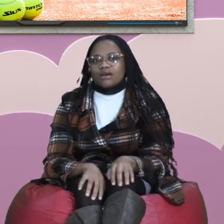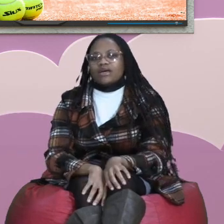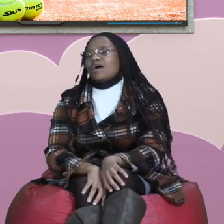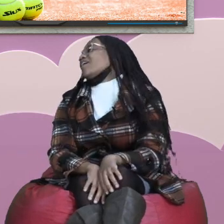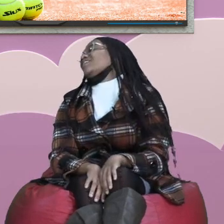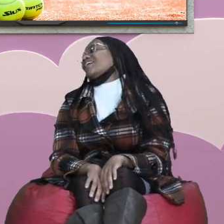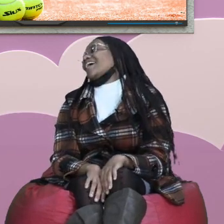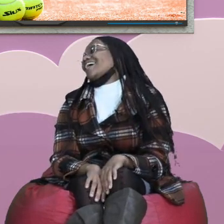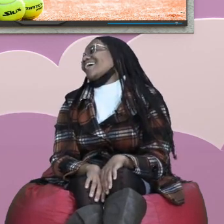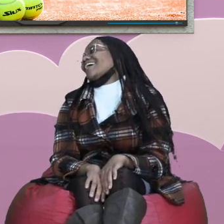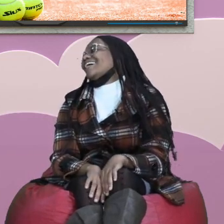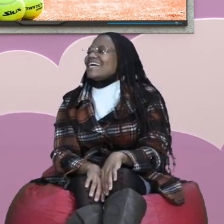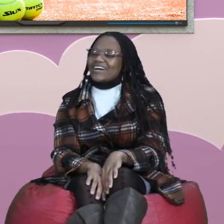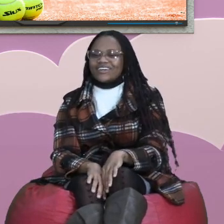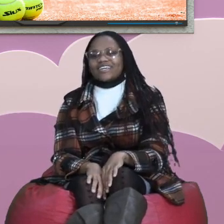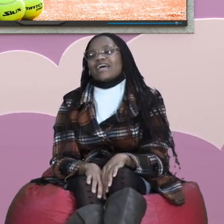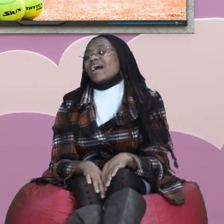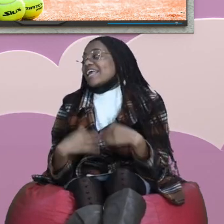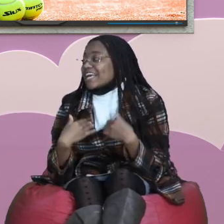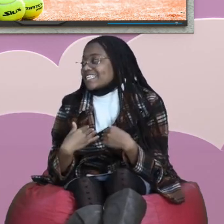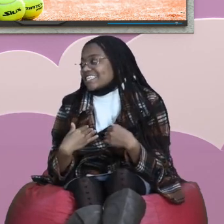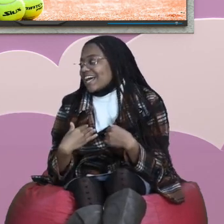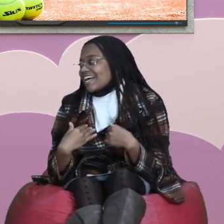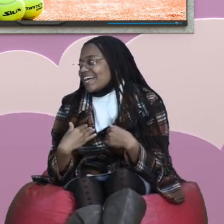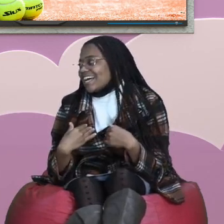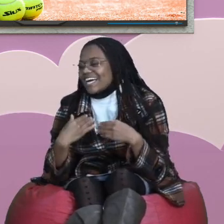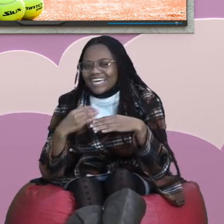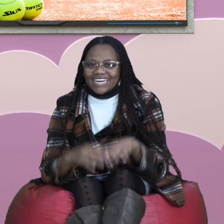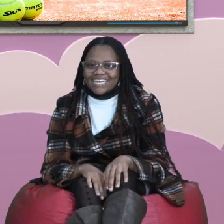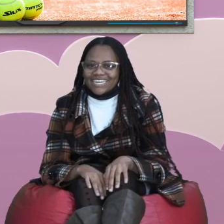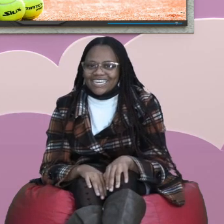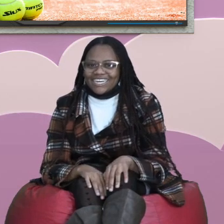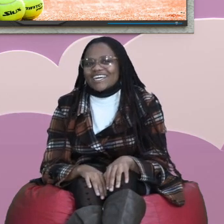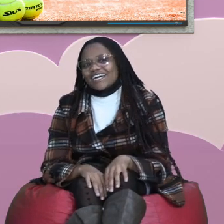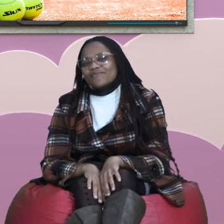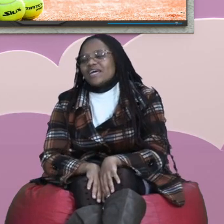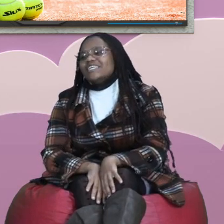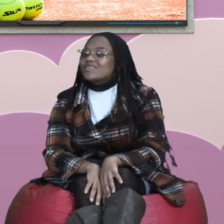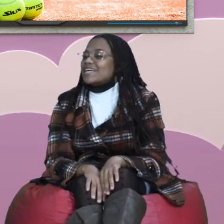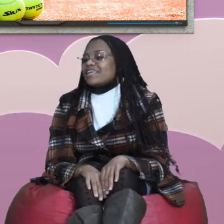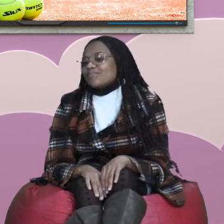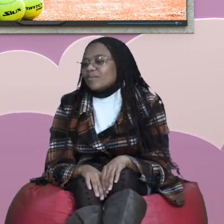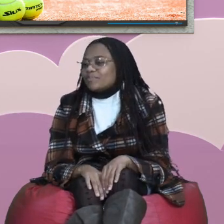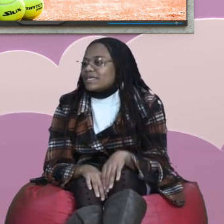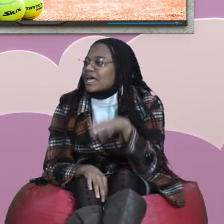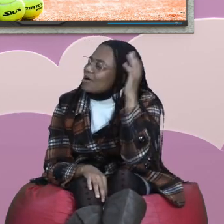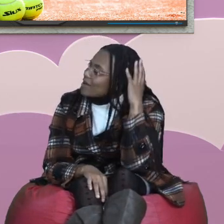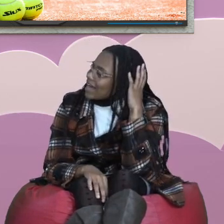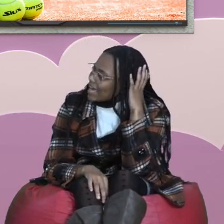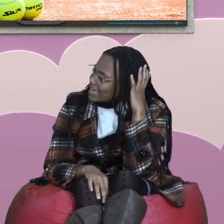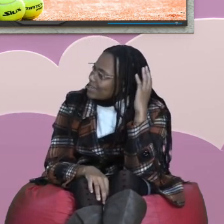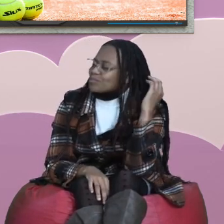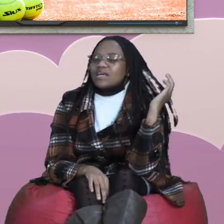Okay. Okay, is jy reg? Ek's reg, ja. Okay. Gaan ek eers? Ja, gaan jy. Okay. So hierdie pop het